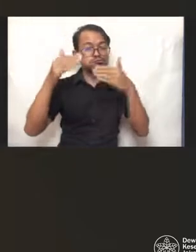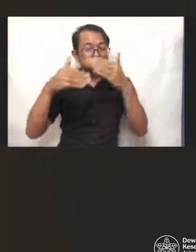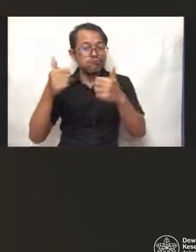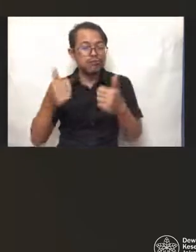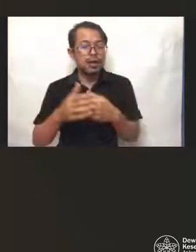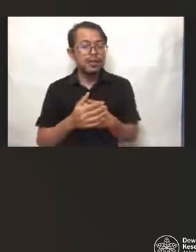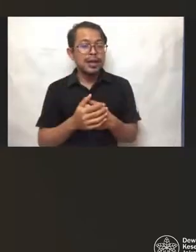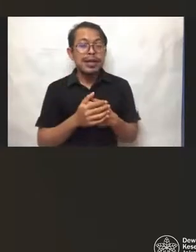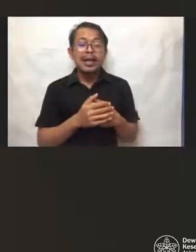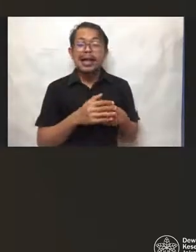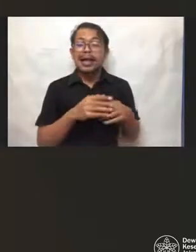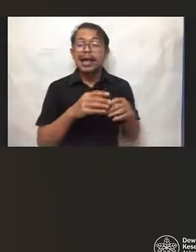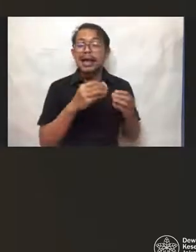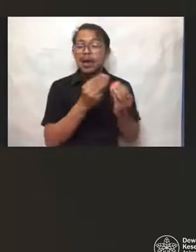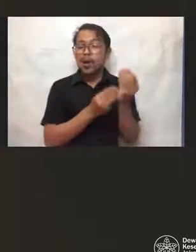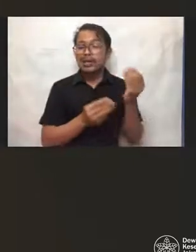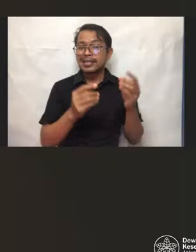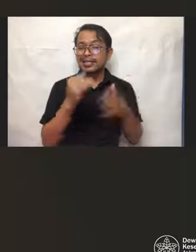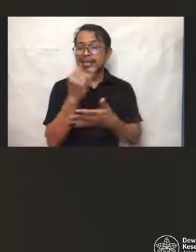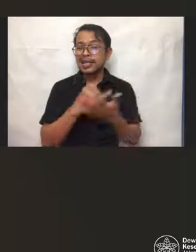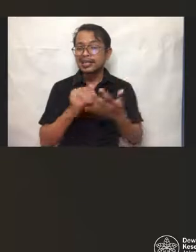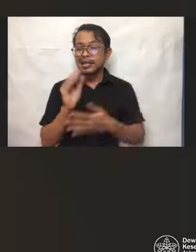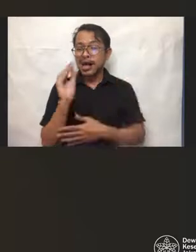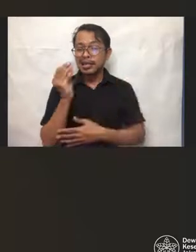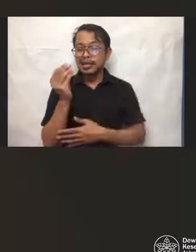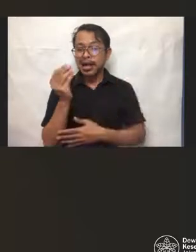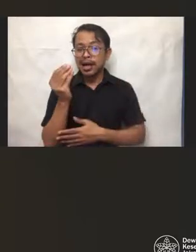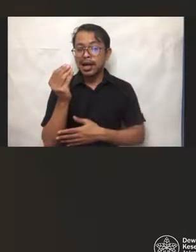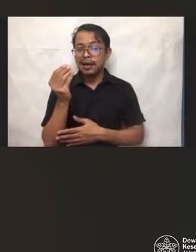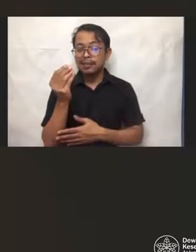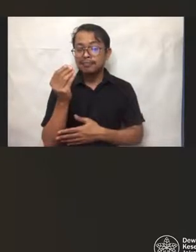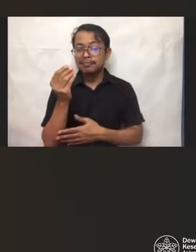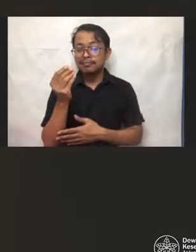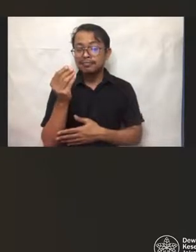Kesenian Jakarta, kami berharap dapat bertemu Anda